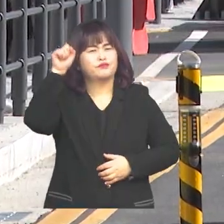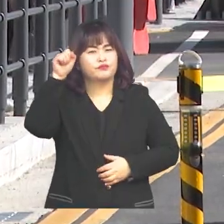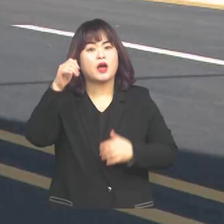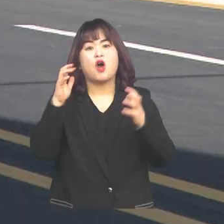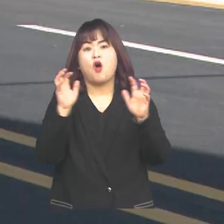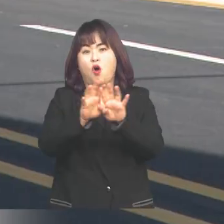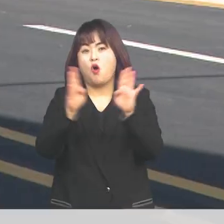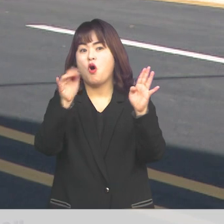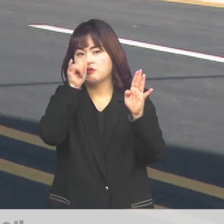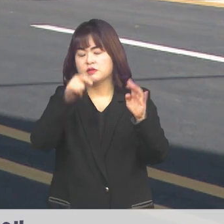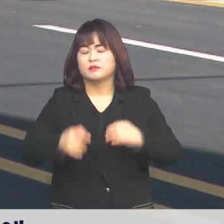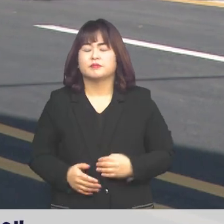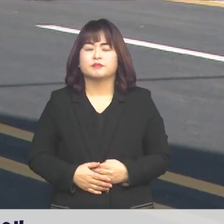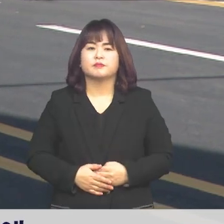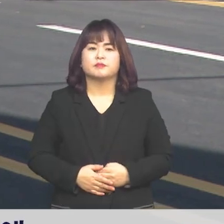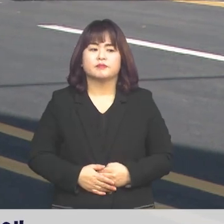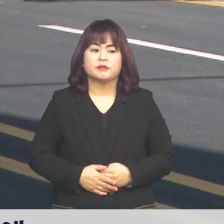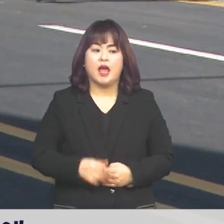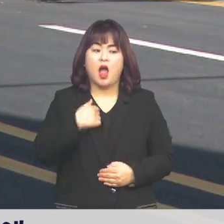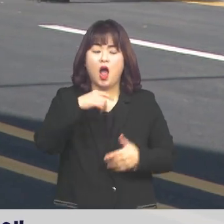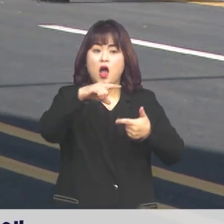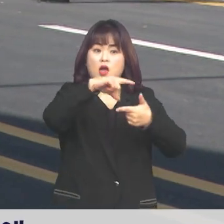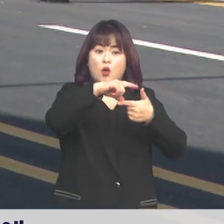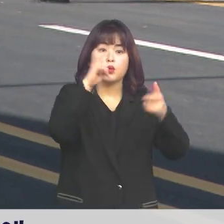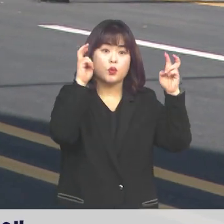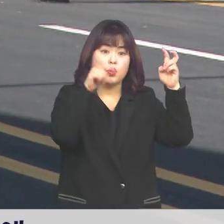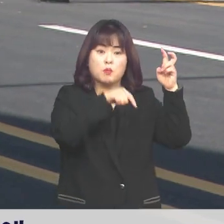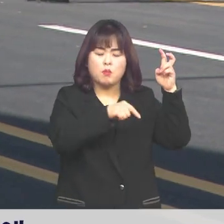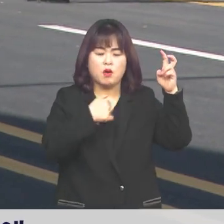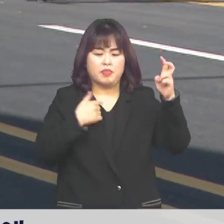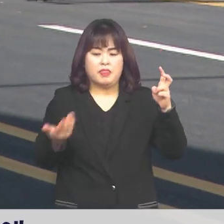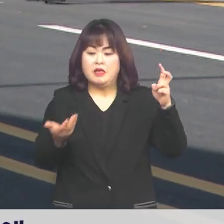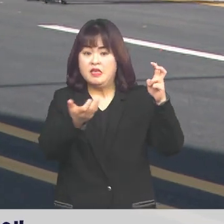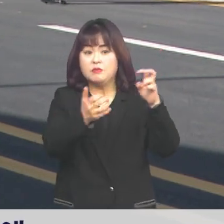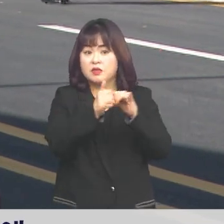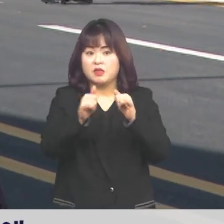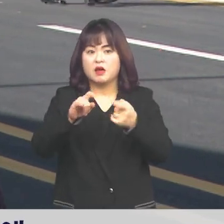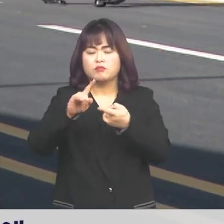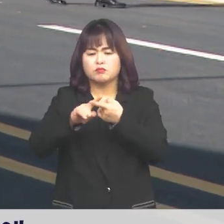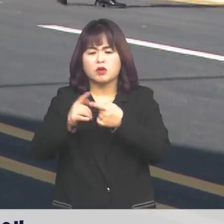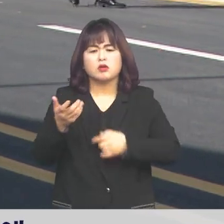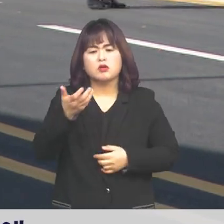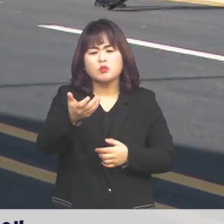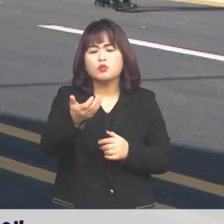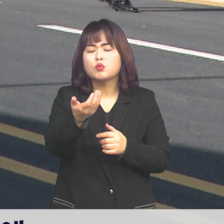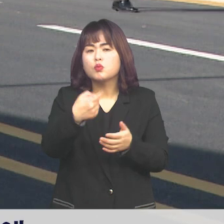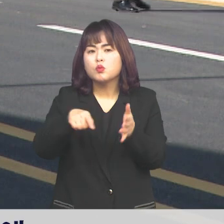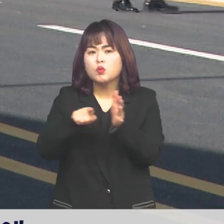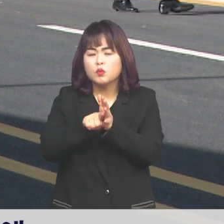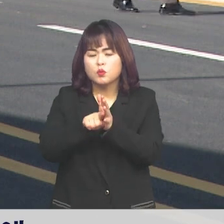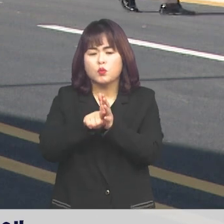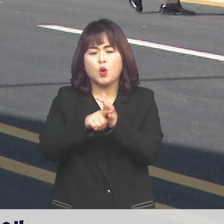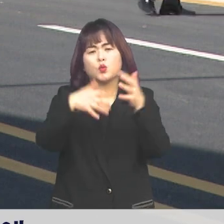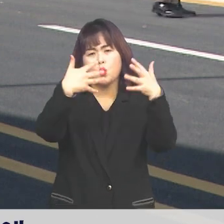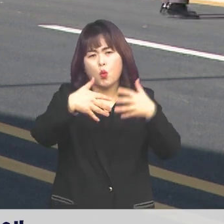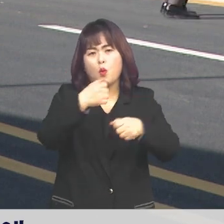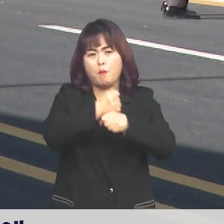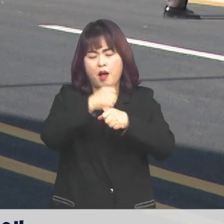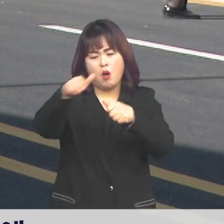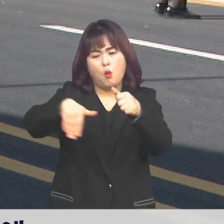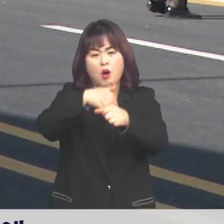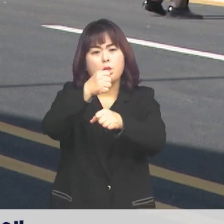열었습니다. 경남 기업이 우리 입주민들한테 입주를 할 수 있는 그런